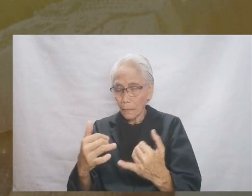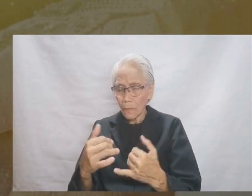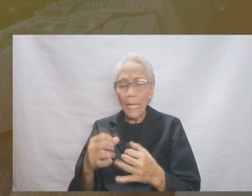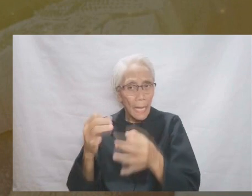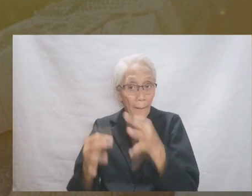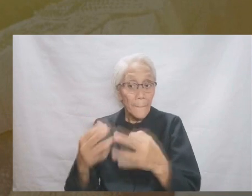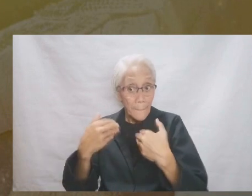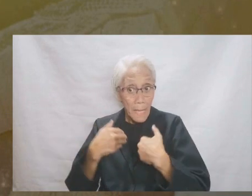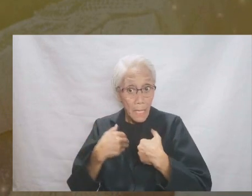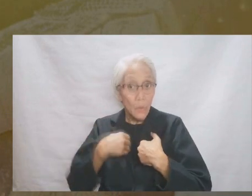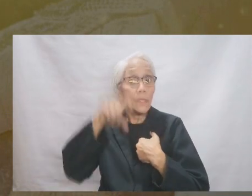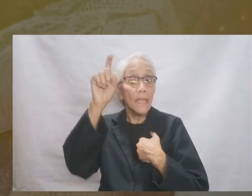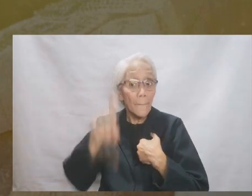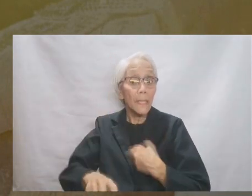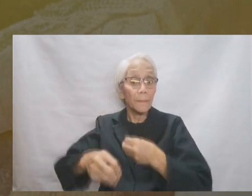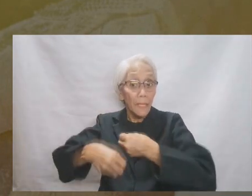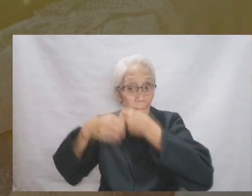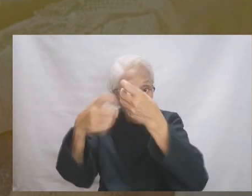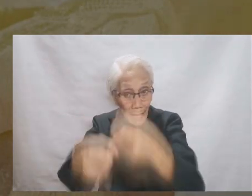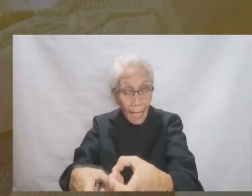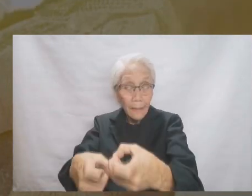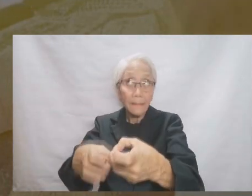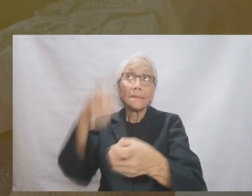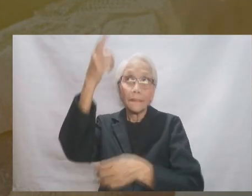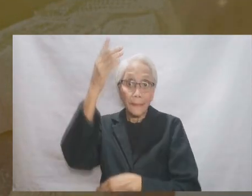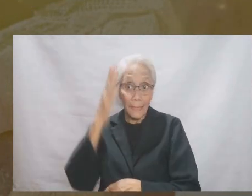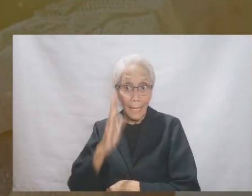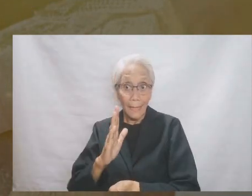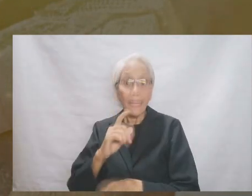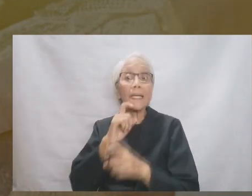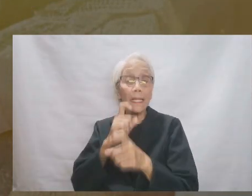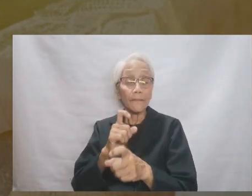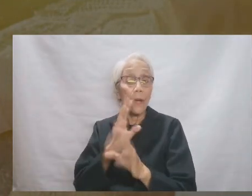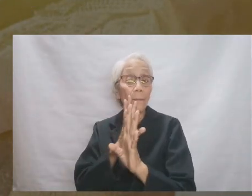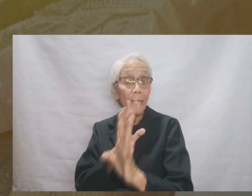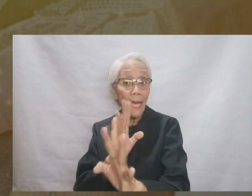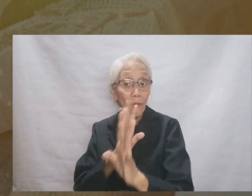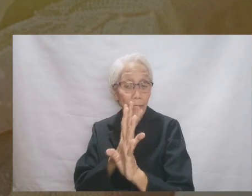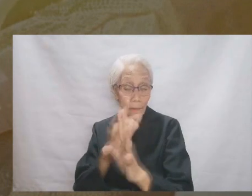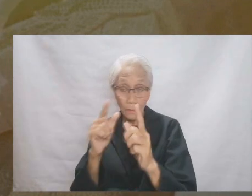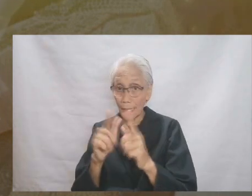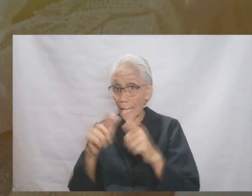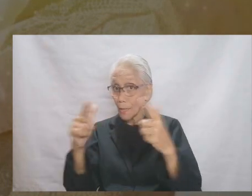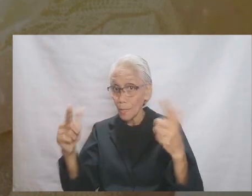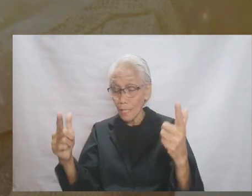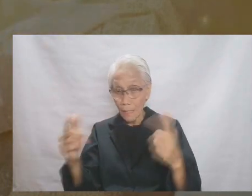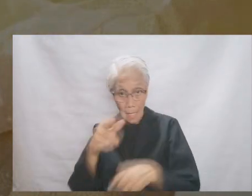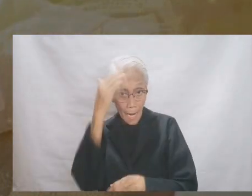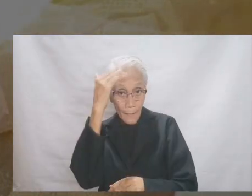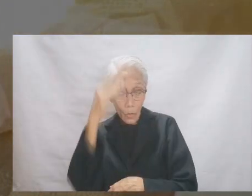mga kapatid, kung merong dapat binibiyayaan si God ng gift of tongues or